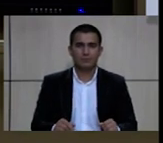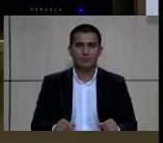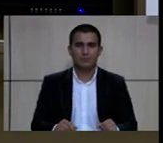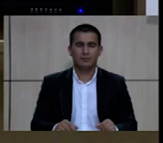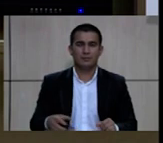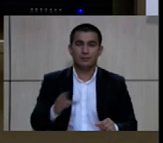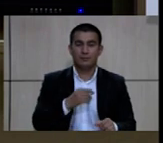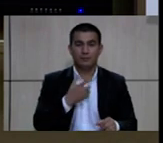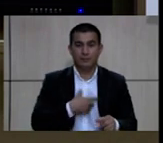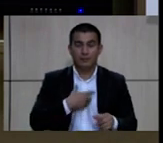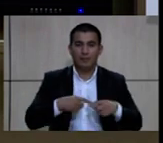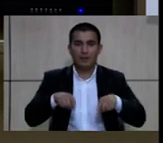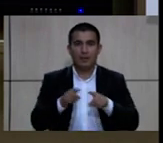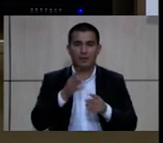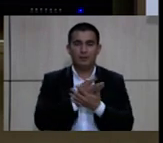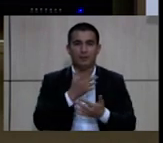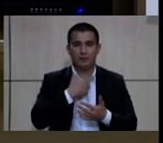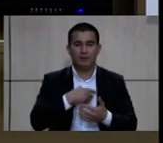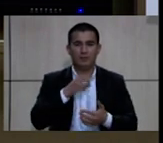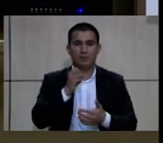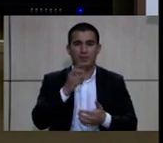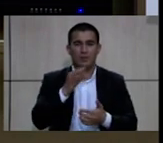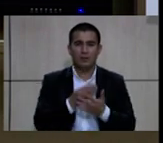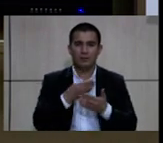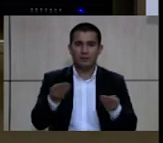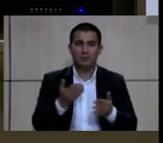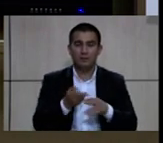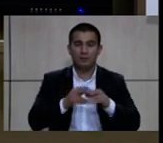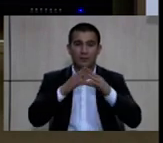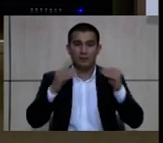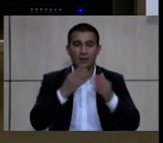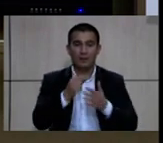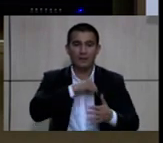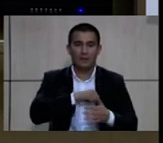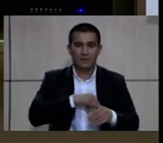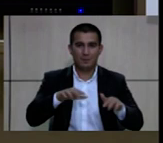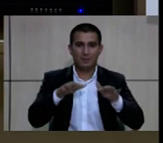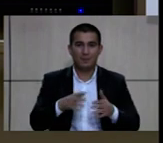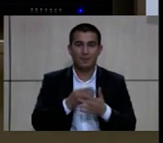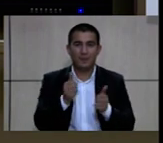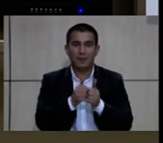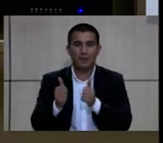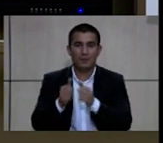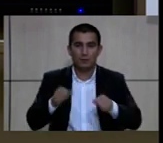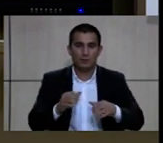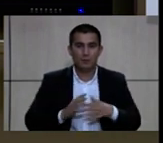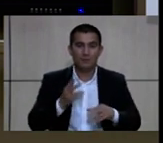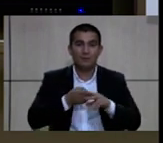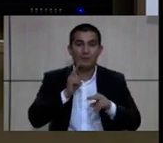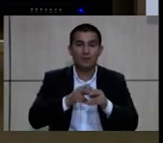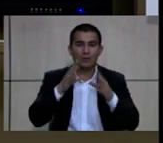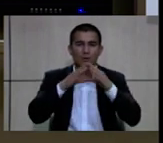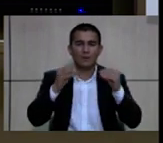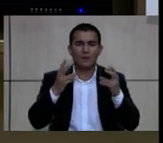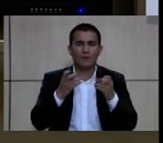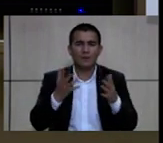O'z-o'zini baholash. Birinchi savol. Uchburchakning ichki burchagiga qo'shni bo'lgan burchak nomi